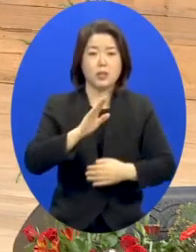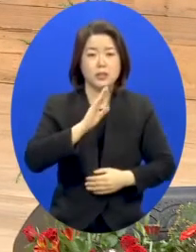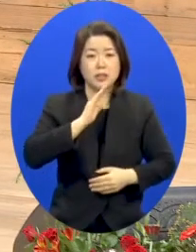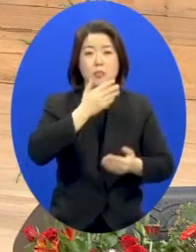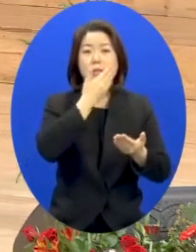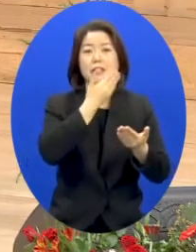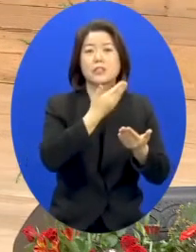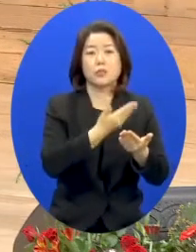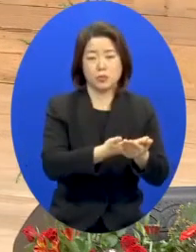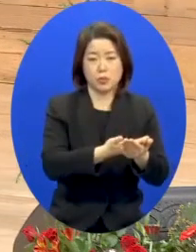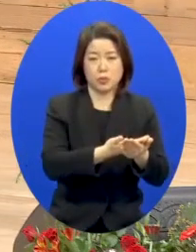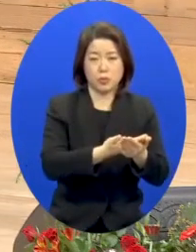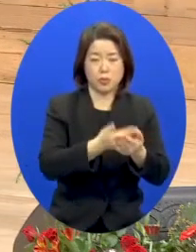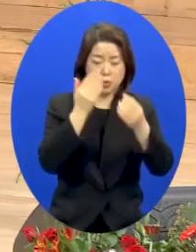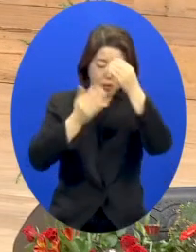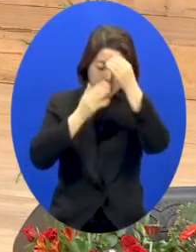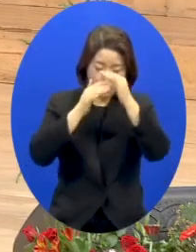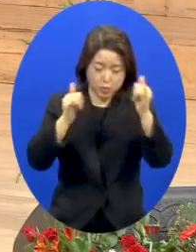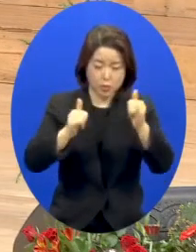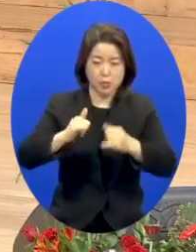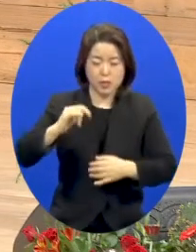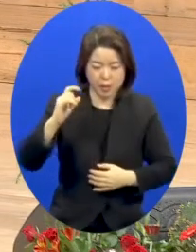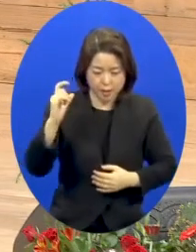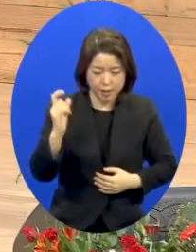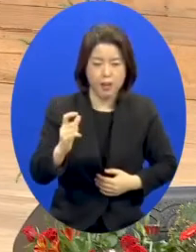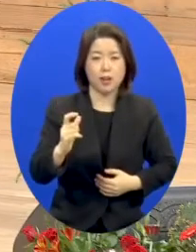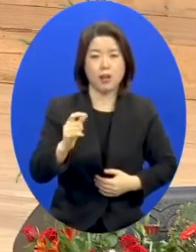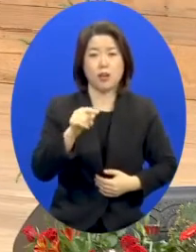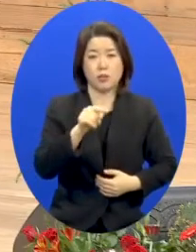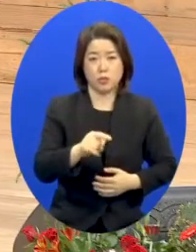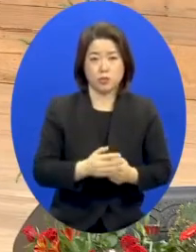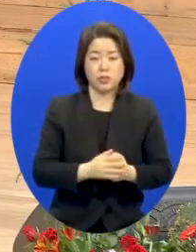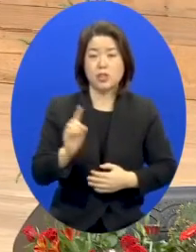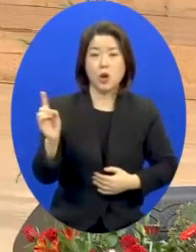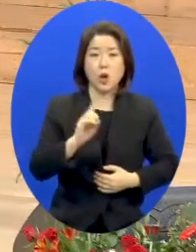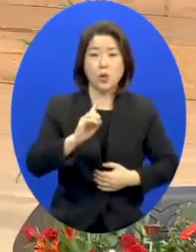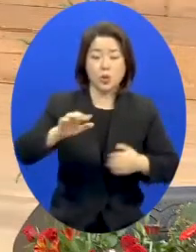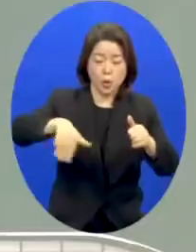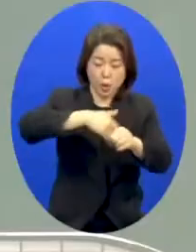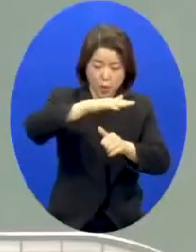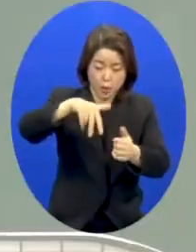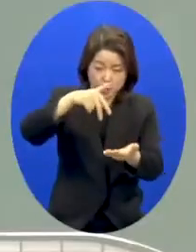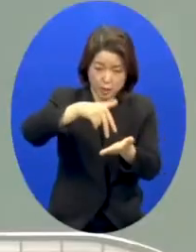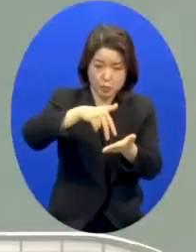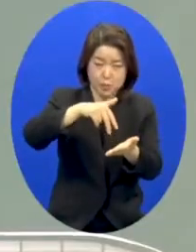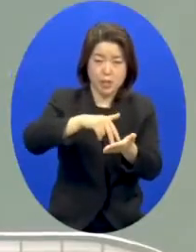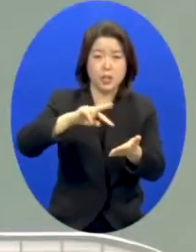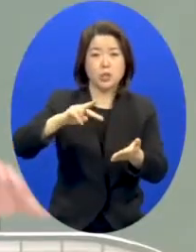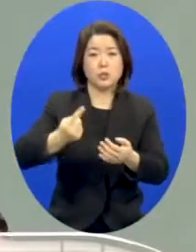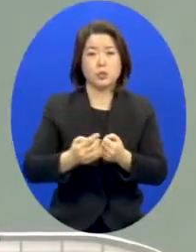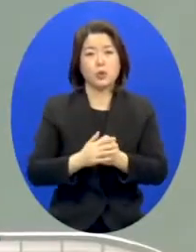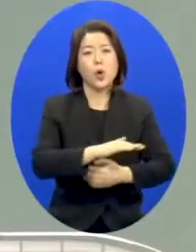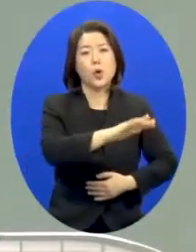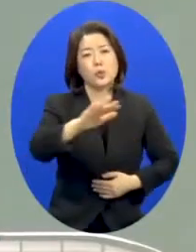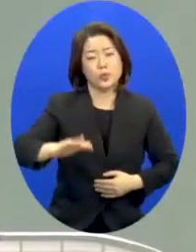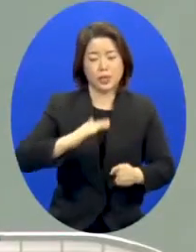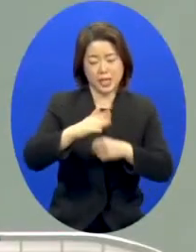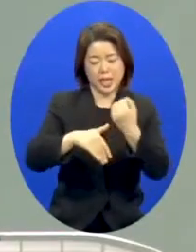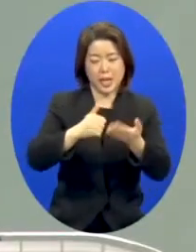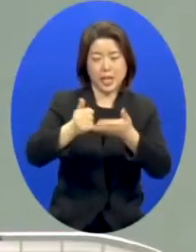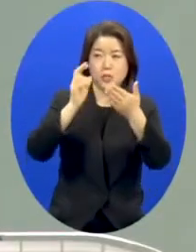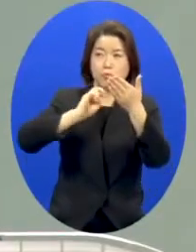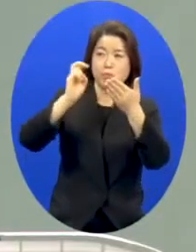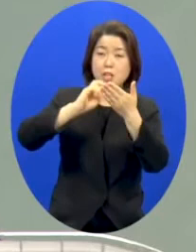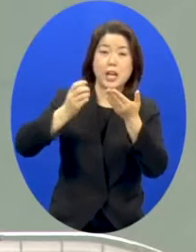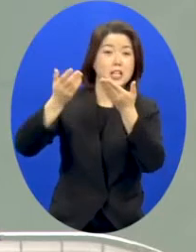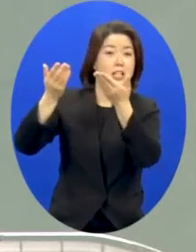또한 성도들이 강한 것은 어떤 저주와 형평 에서도 우리는 하나님을 찬양하고 사는 사람들이기